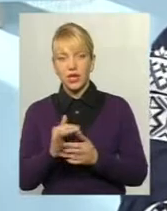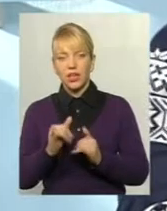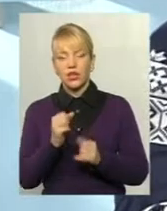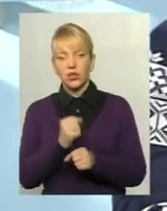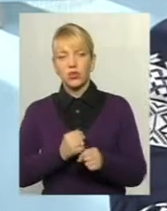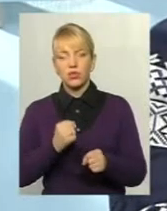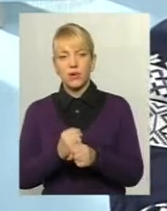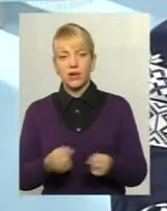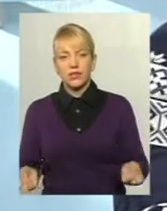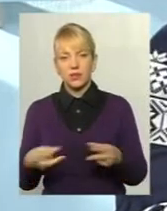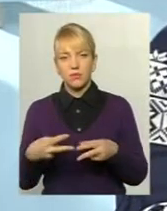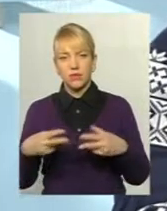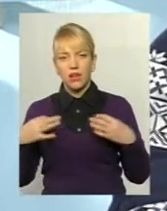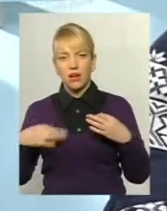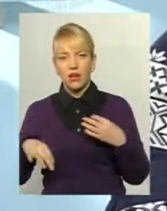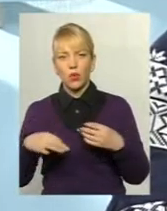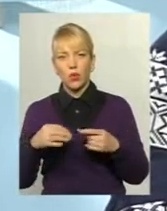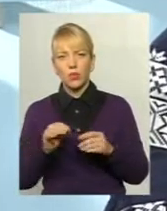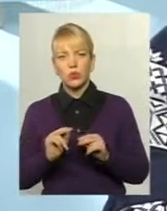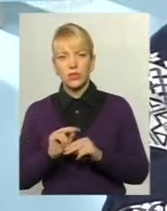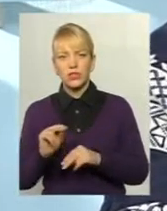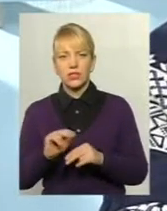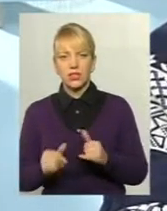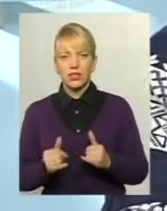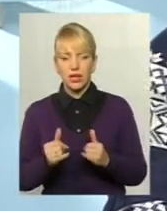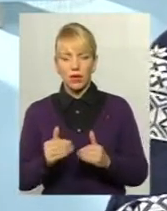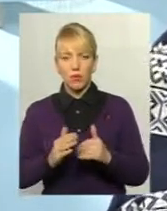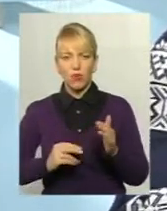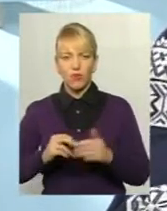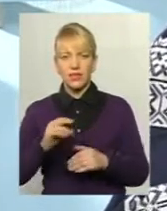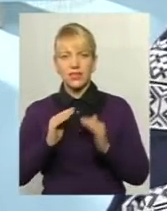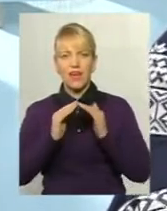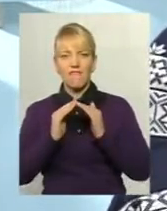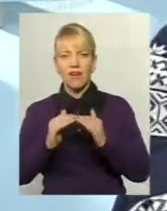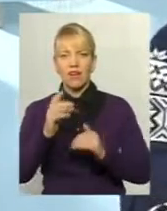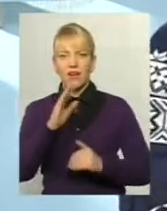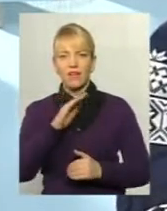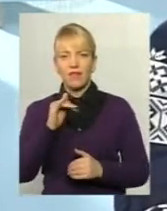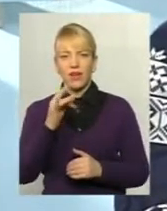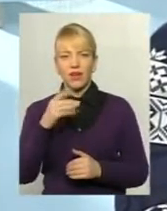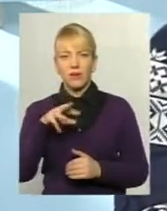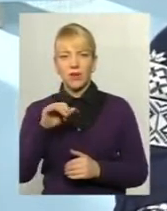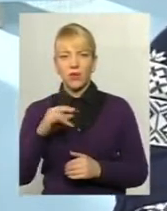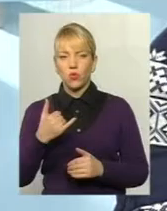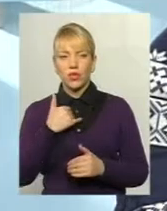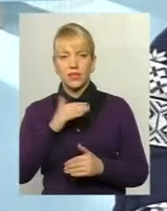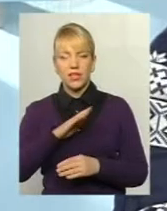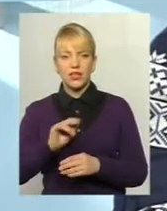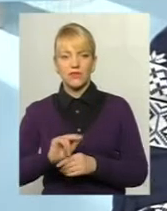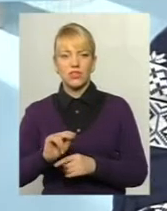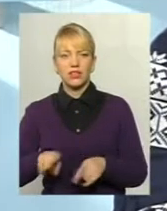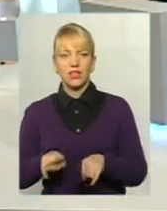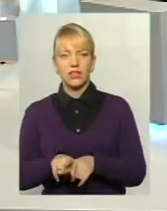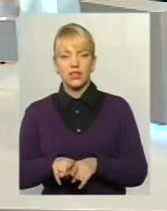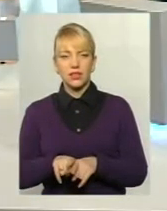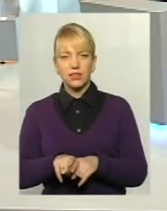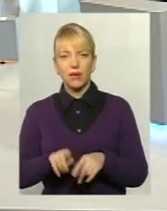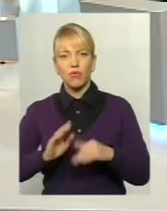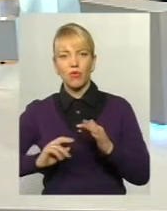розробляються спеціальні курси саме з професії фермер, тому що у нас не навчають, на жаль, саме таких компетенцій,